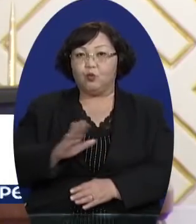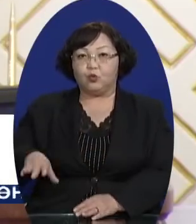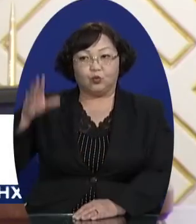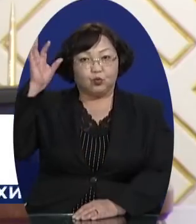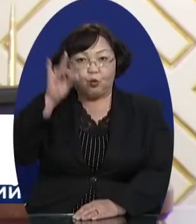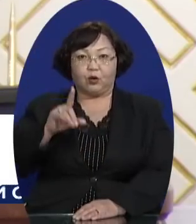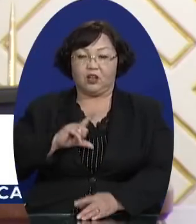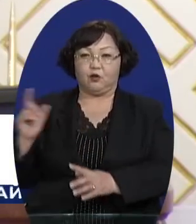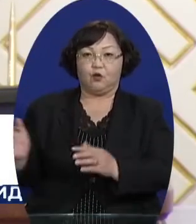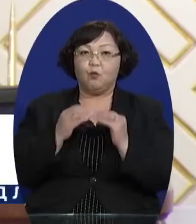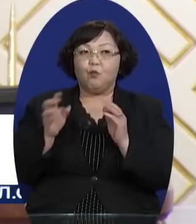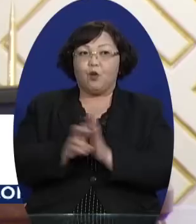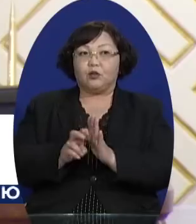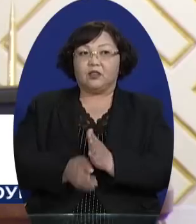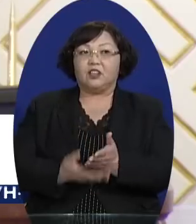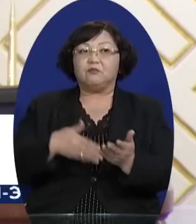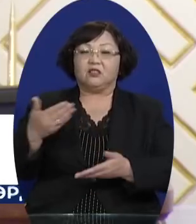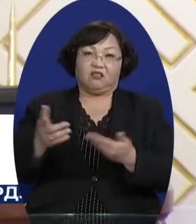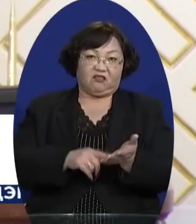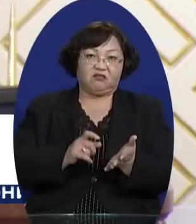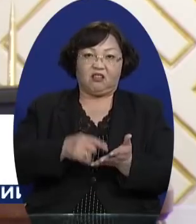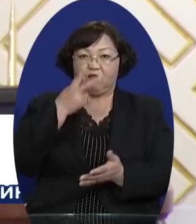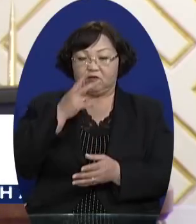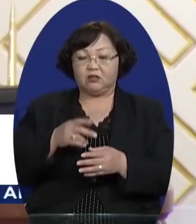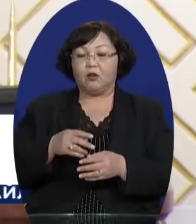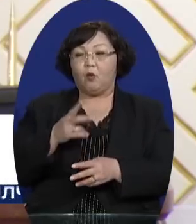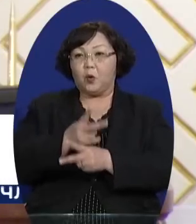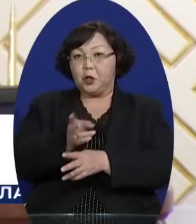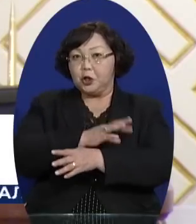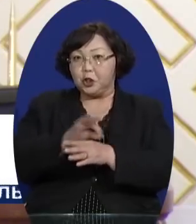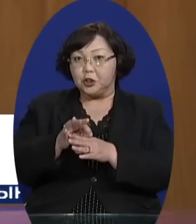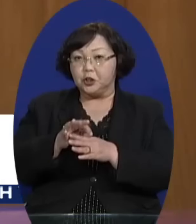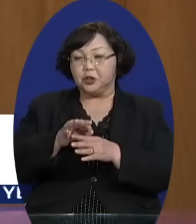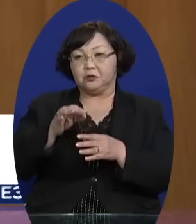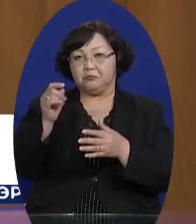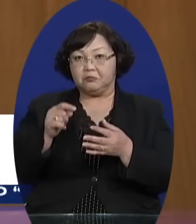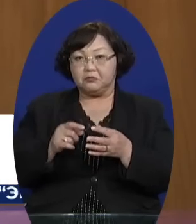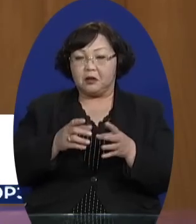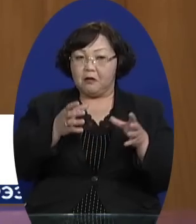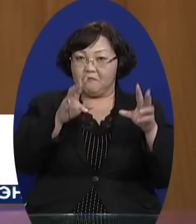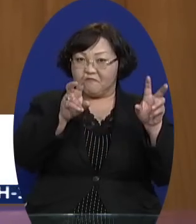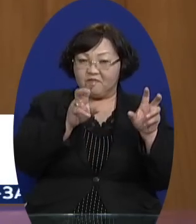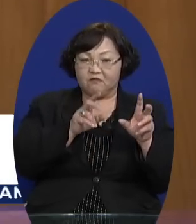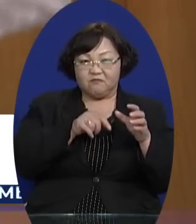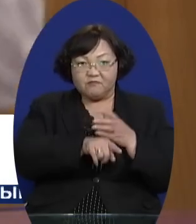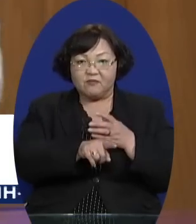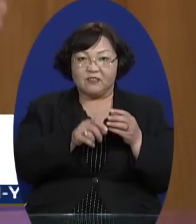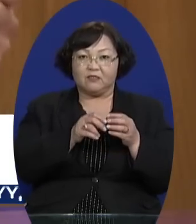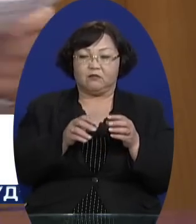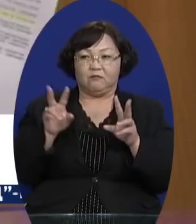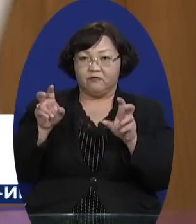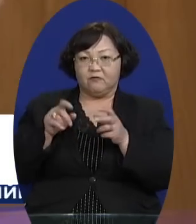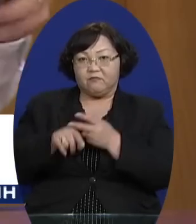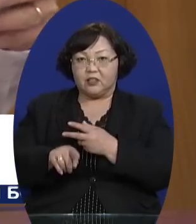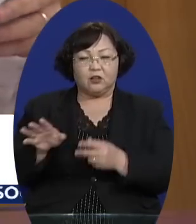чиглэх ёстой гэсэн байр суурьтай байна. Улсын хурл аливаа хуулийн төсөлдөх заалтуудыг багц багцаар нь шийдэх биш, зүйл заалт бүрээр нь